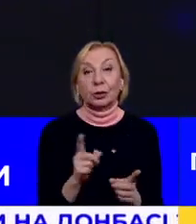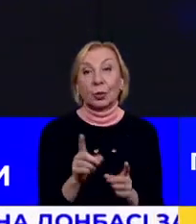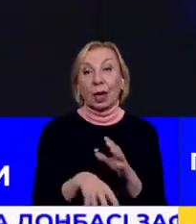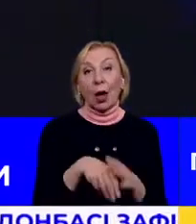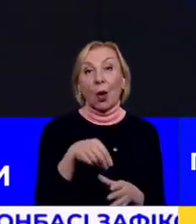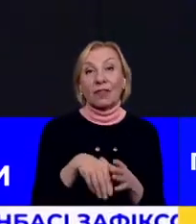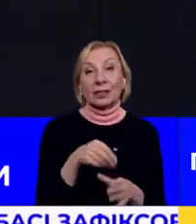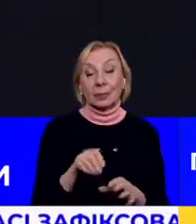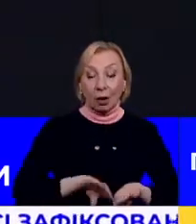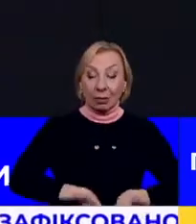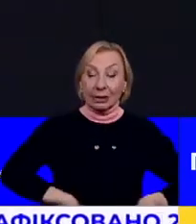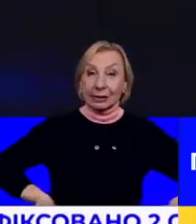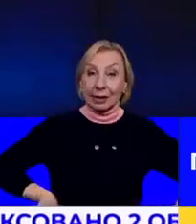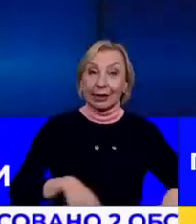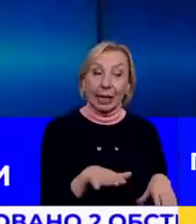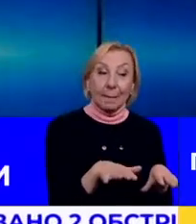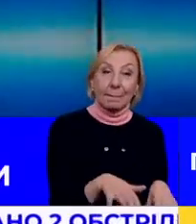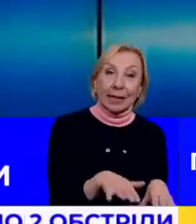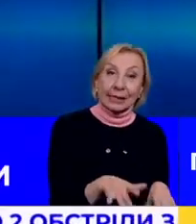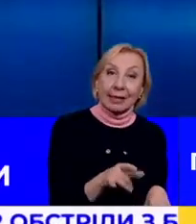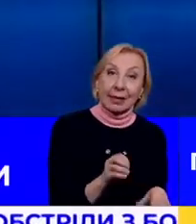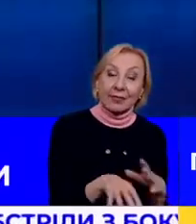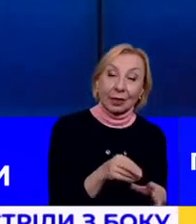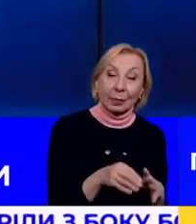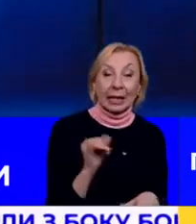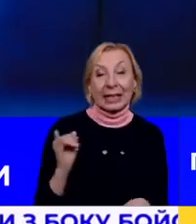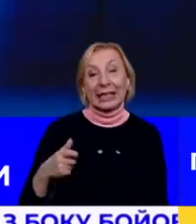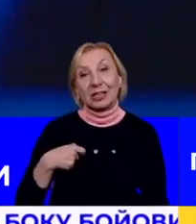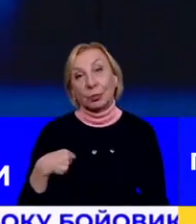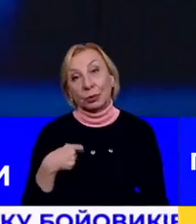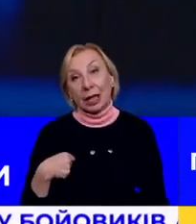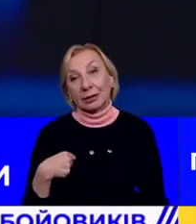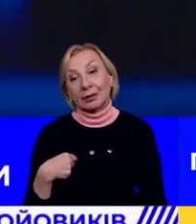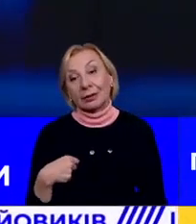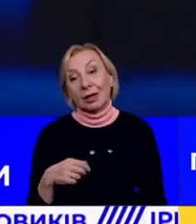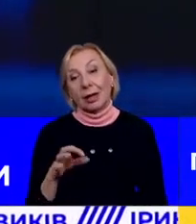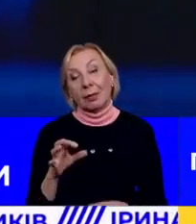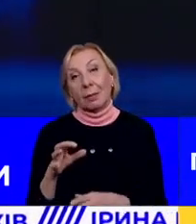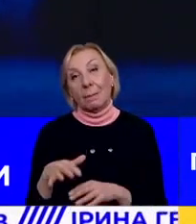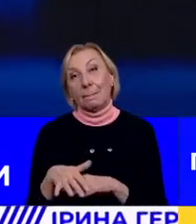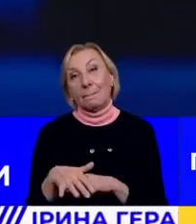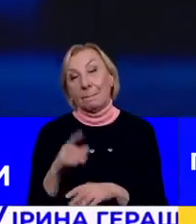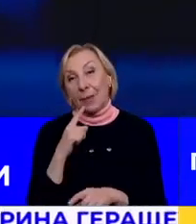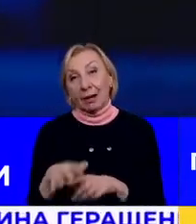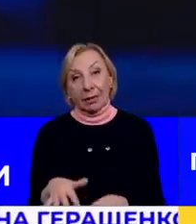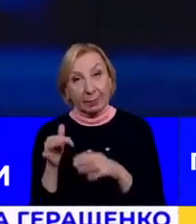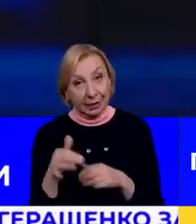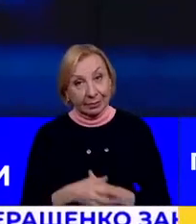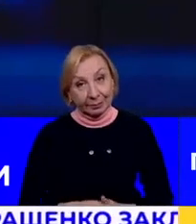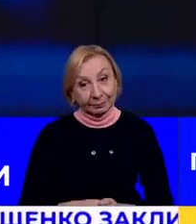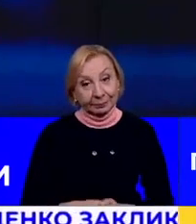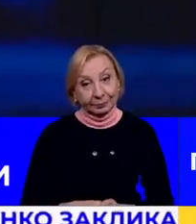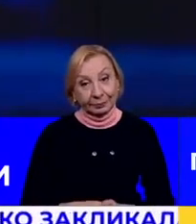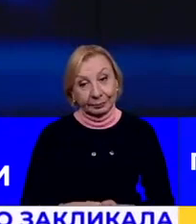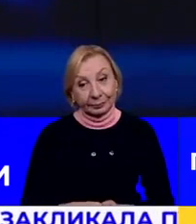разделяют местные выборы и местных депутатов, и депутатов народных парламента, которые отвечают за государственную позицию и в целом за всю